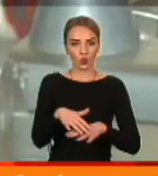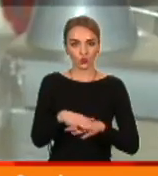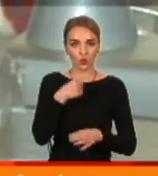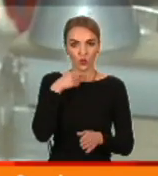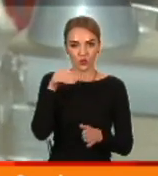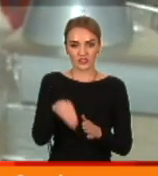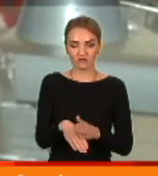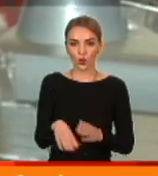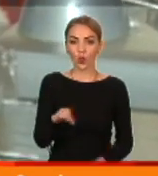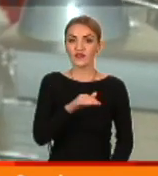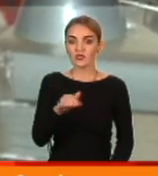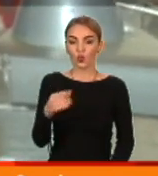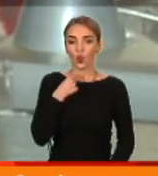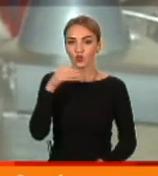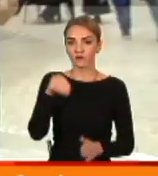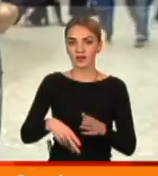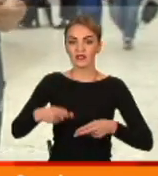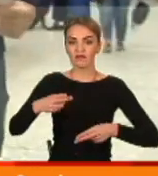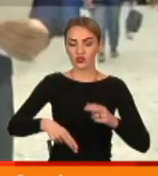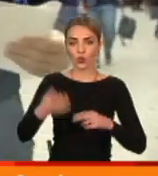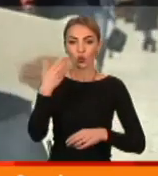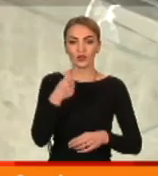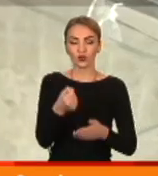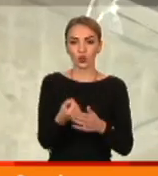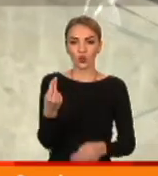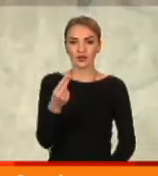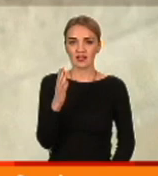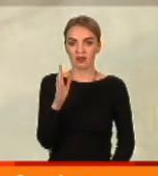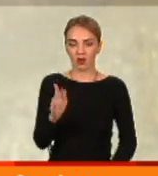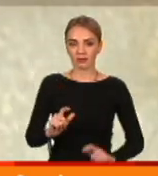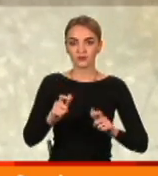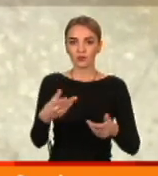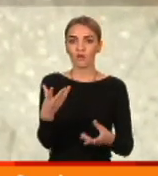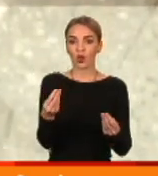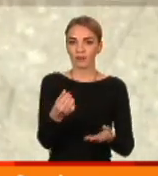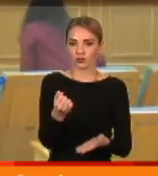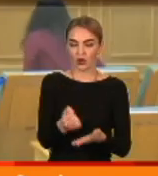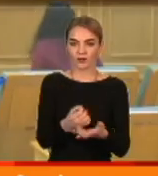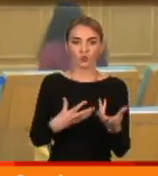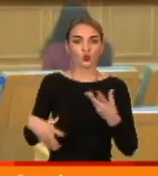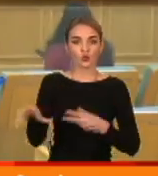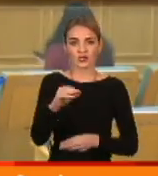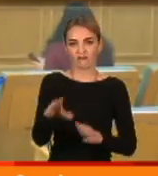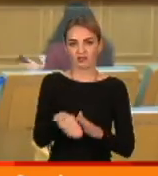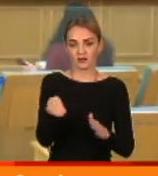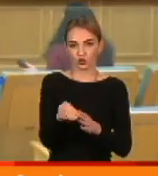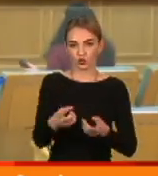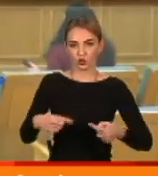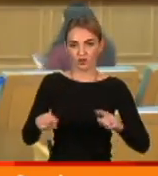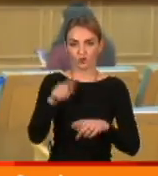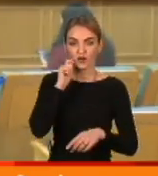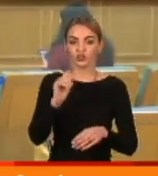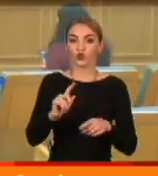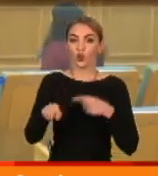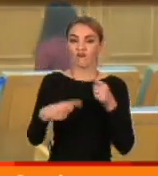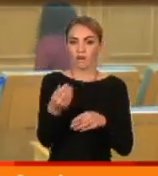голосів. Офіційне голосування завершиться, коли до ЦВК надійдуть бюлетені із мокрими печатками з усіх виборчкомів України. Чергова